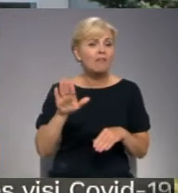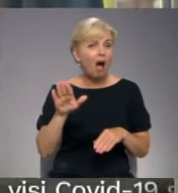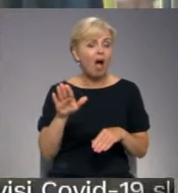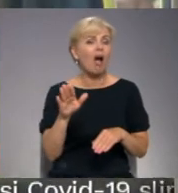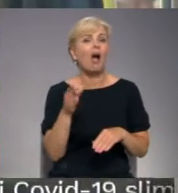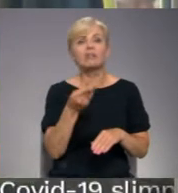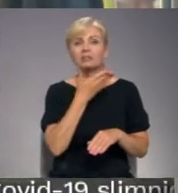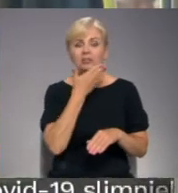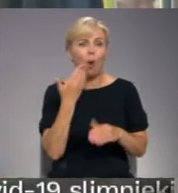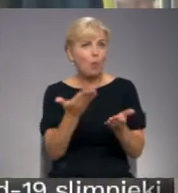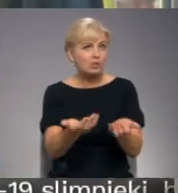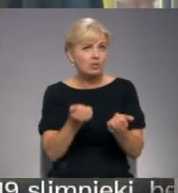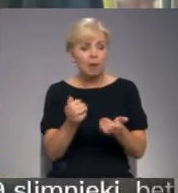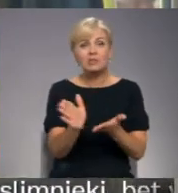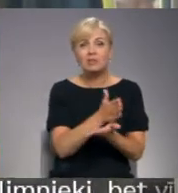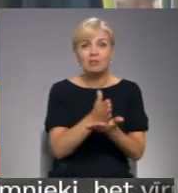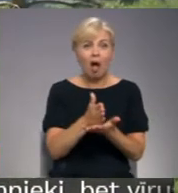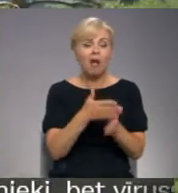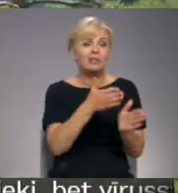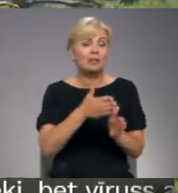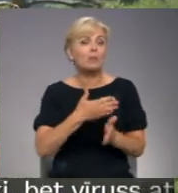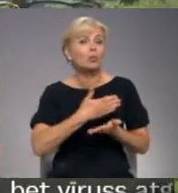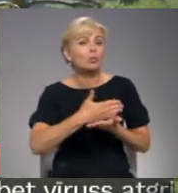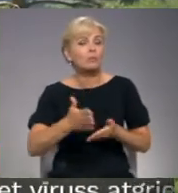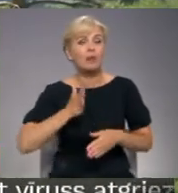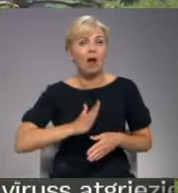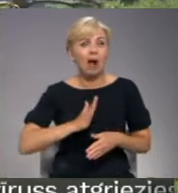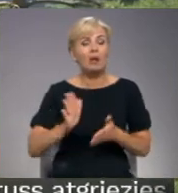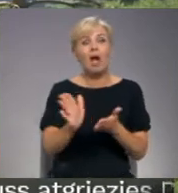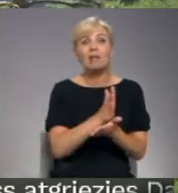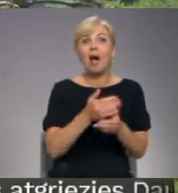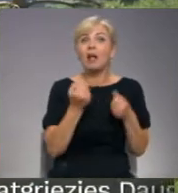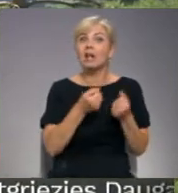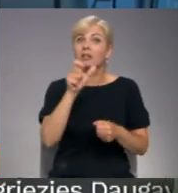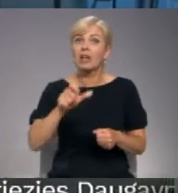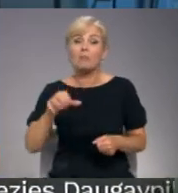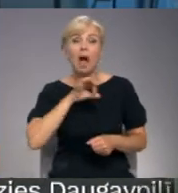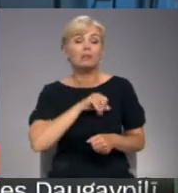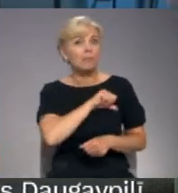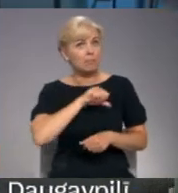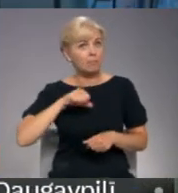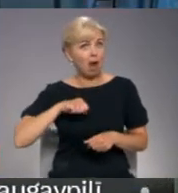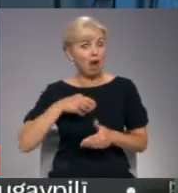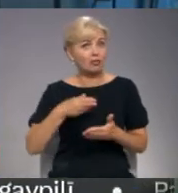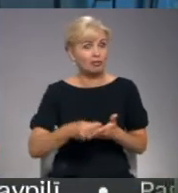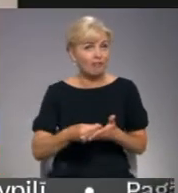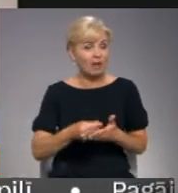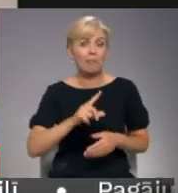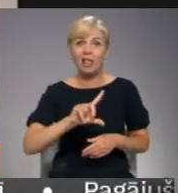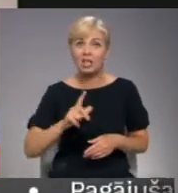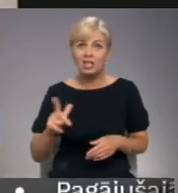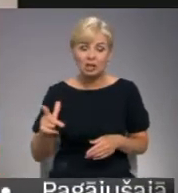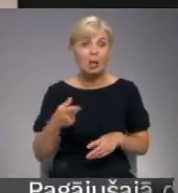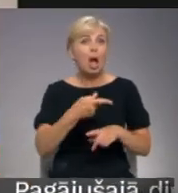saņēmusi. Tāpēc daļa slimnīcas tās turpina gaidīt, bet daļa darbiniekus atalgojušas pašas no sava maciņa.